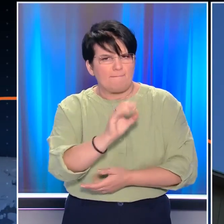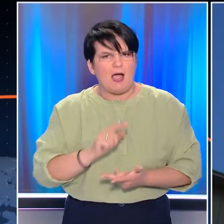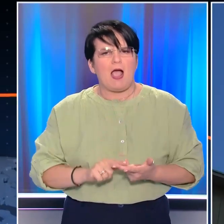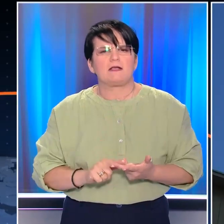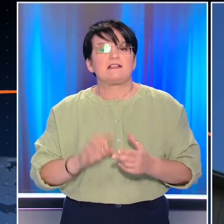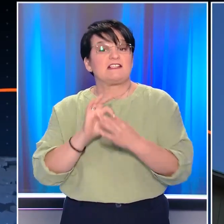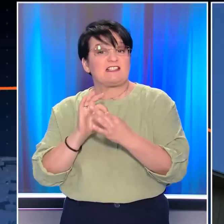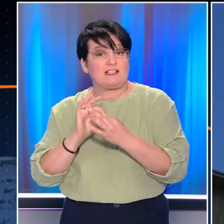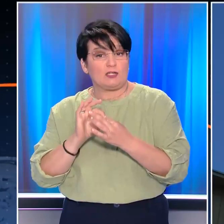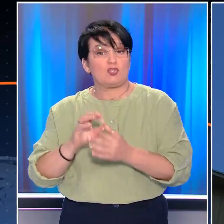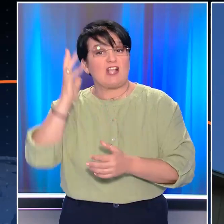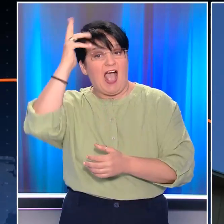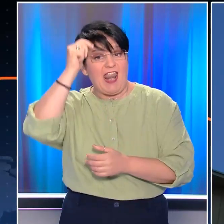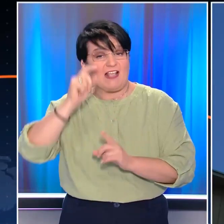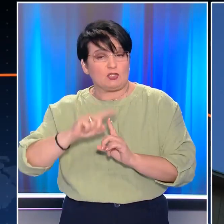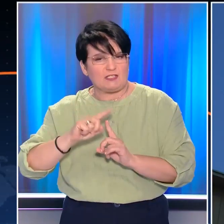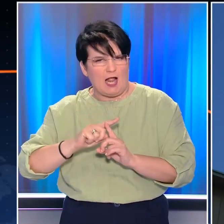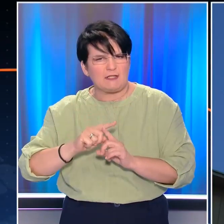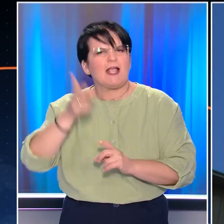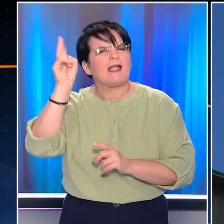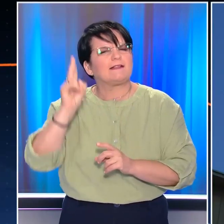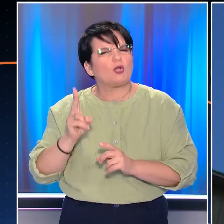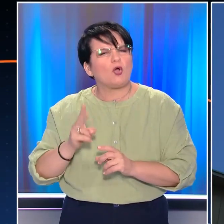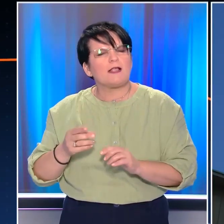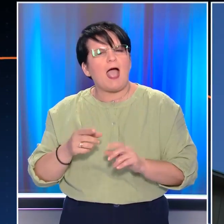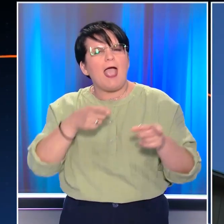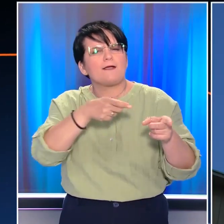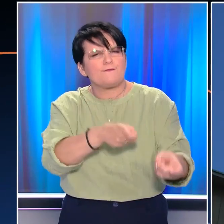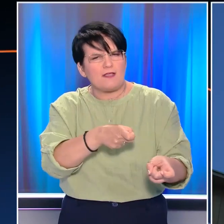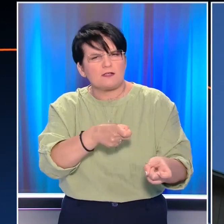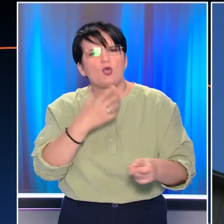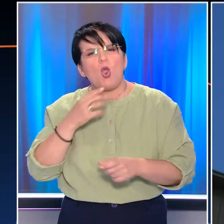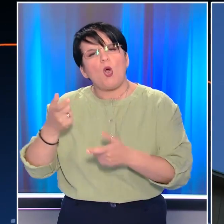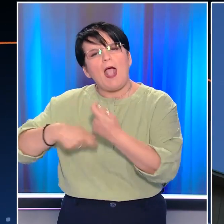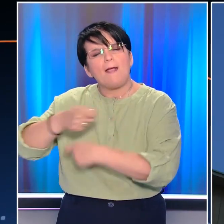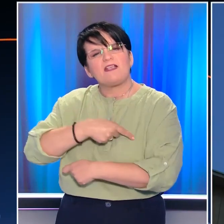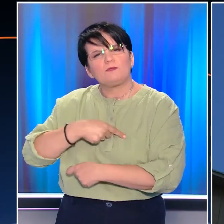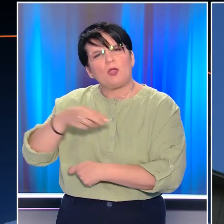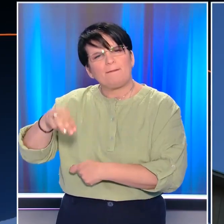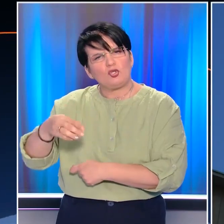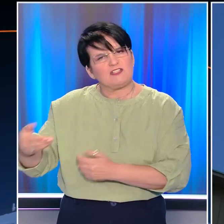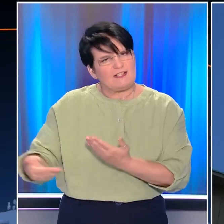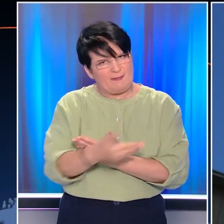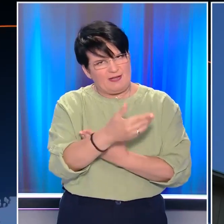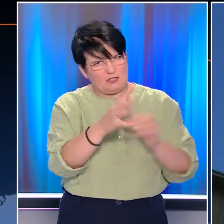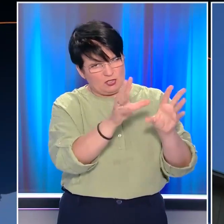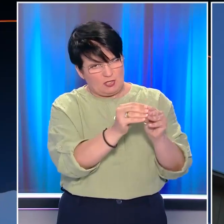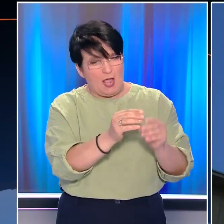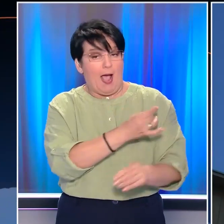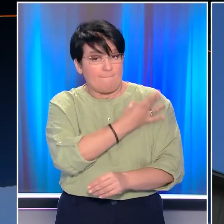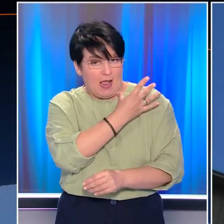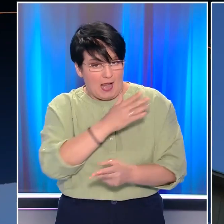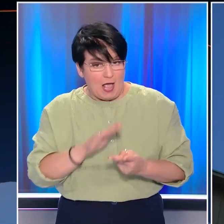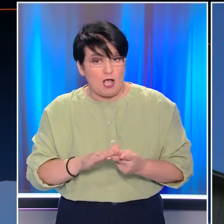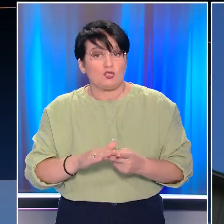και ο συνεργάτης του Αλέξανδρος Τάρκας από την κατηγορία της εκβίασης μετά από μήνυση του επιχειρηματία Σάμπη Μιονή. Απαλλάσσονται